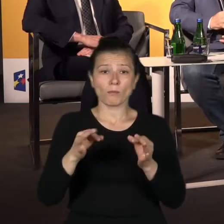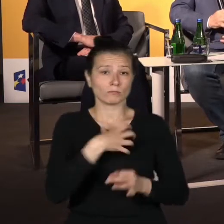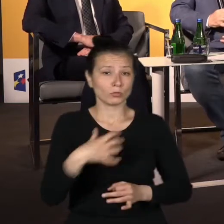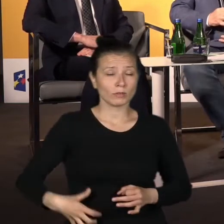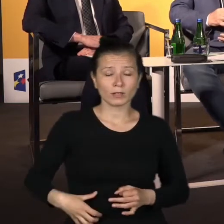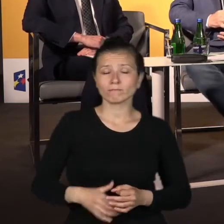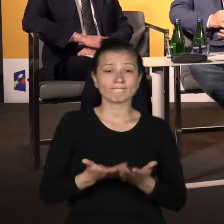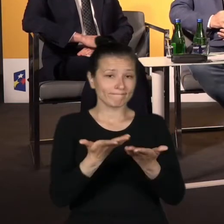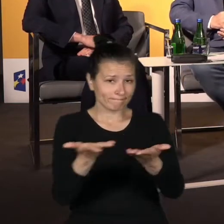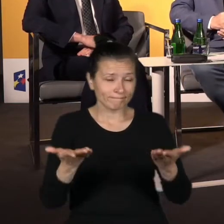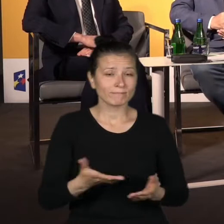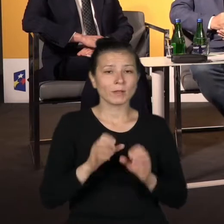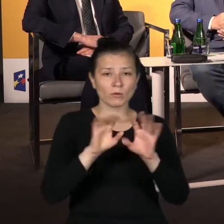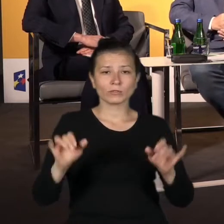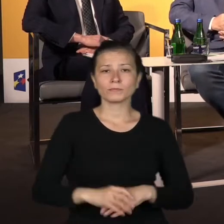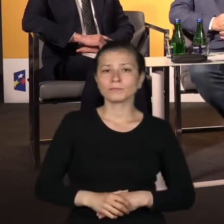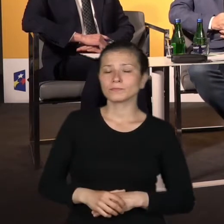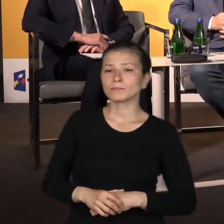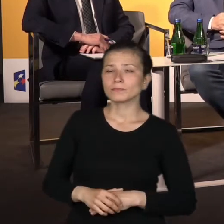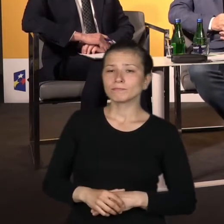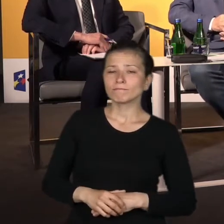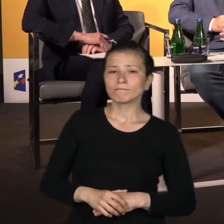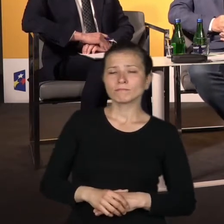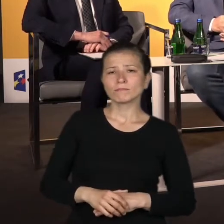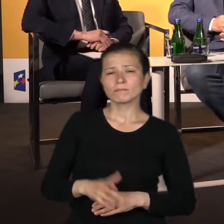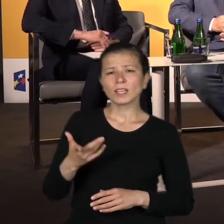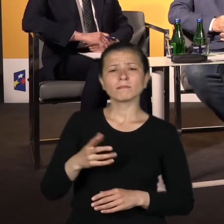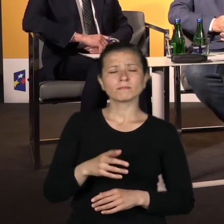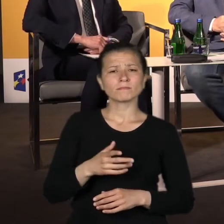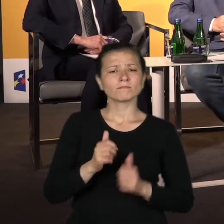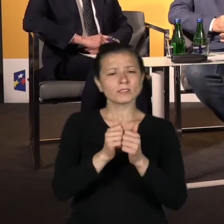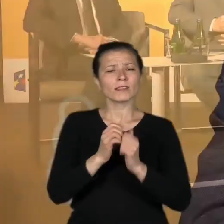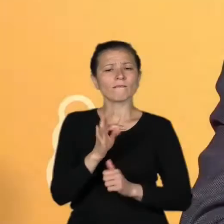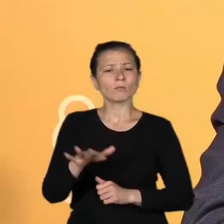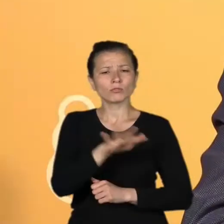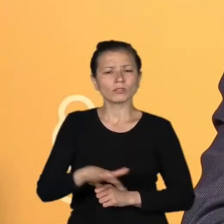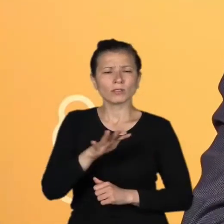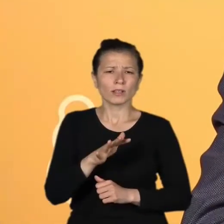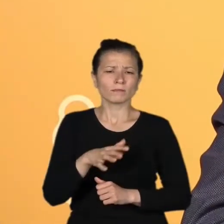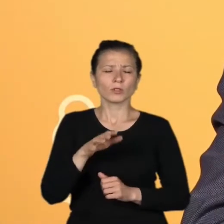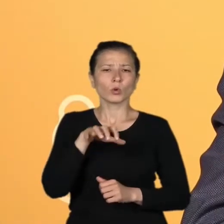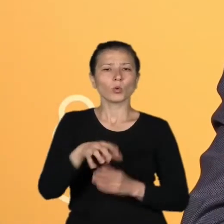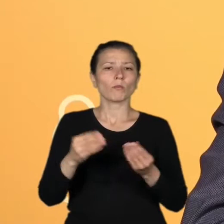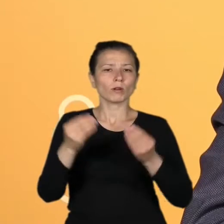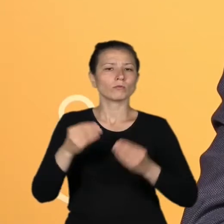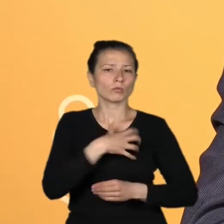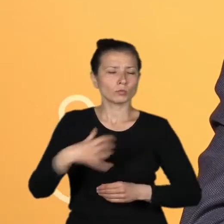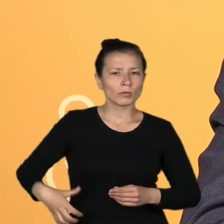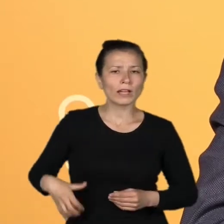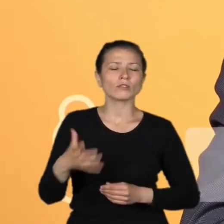proszę, panie profesorze. Takie uproszczone rozumienie roli przestrzeni w rozwoju gospodarczym na poziomie